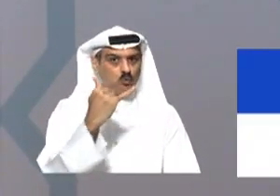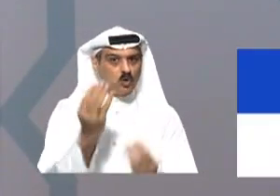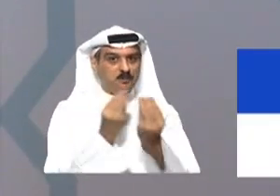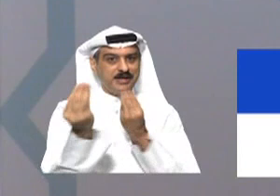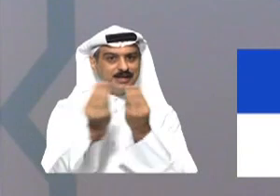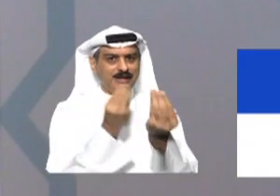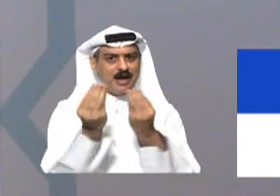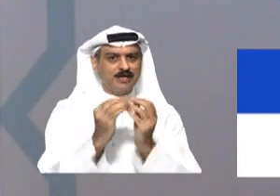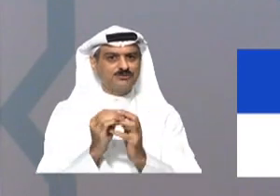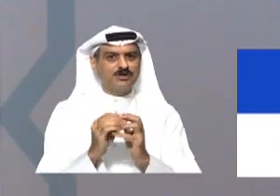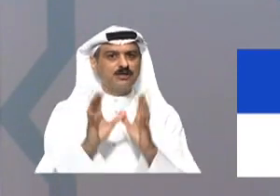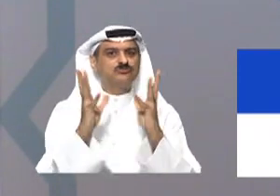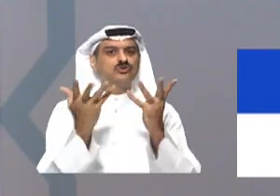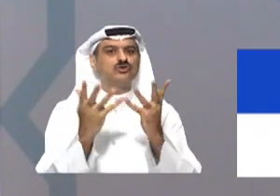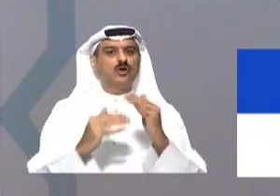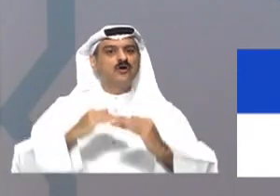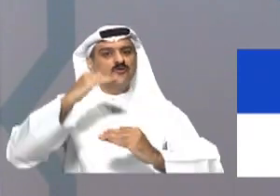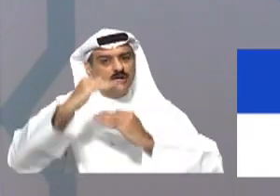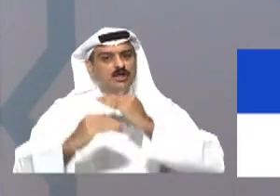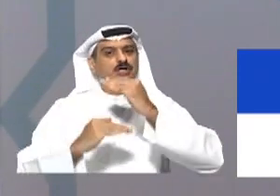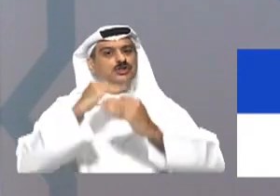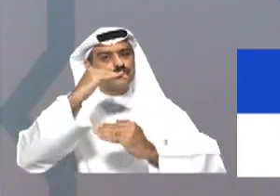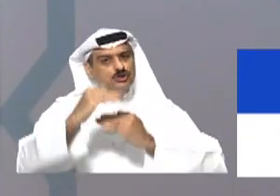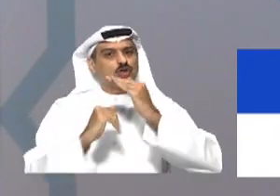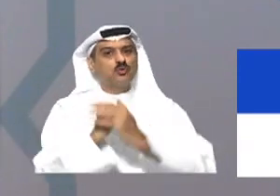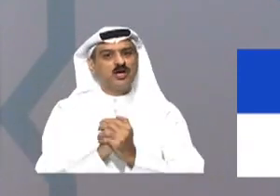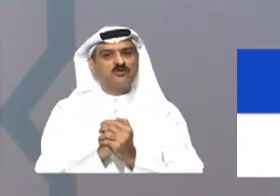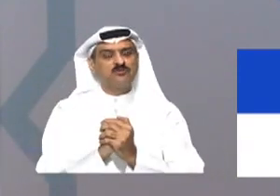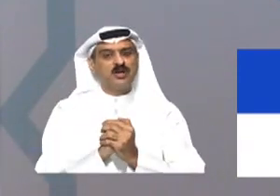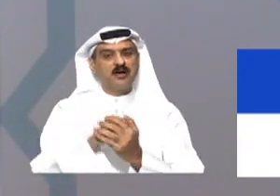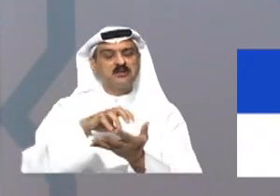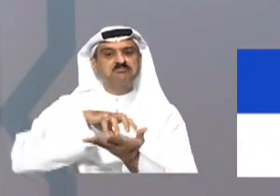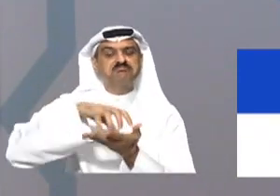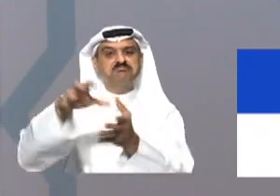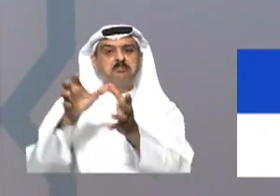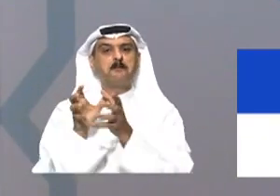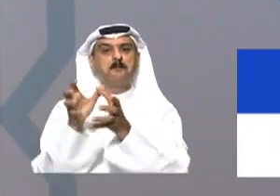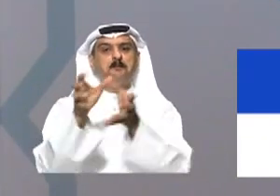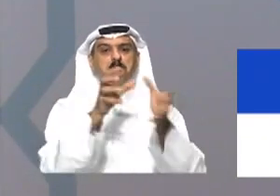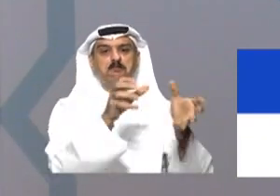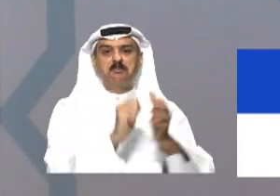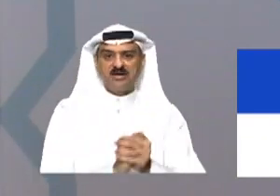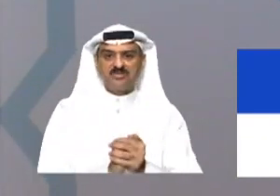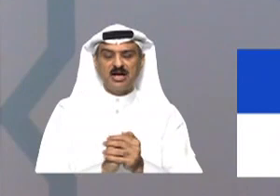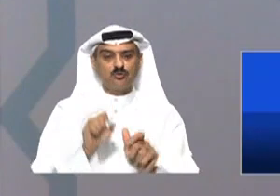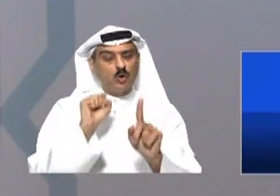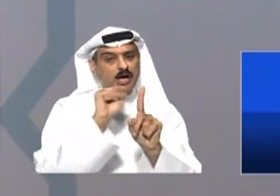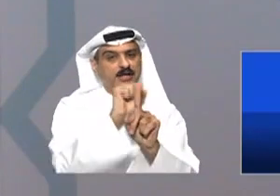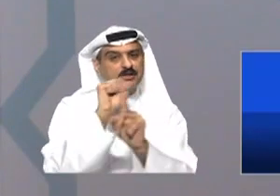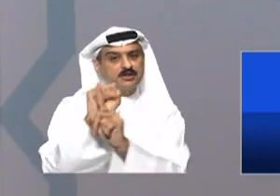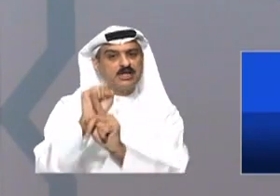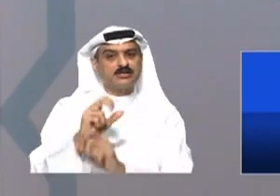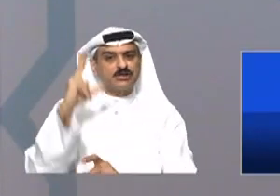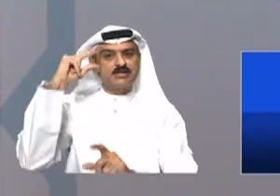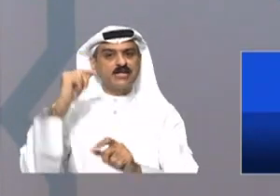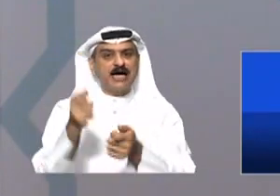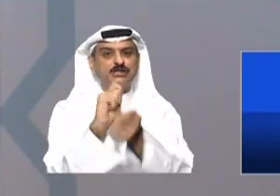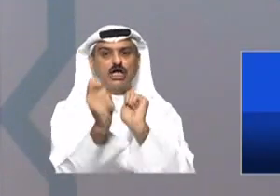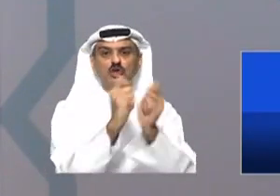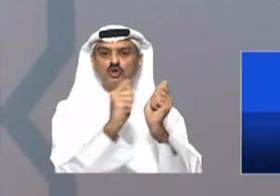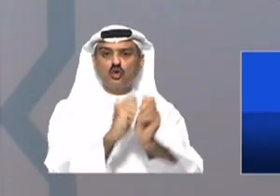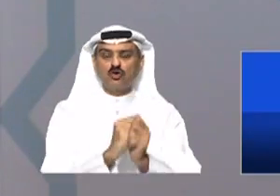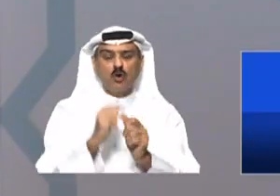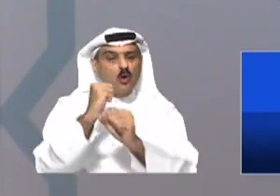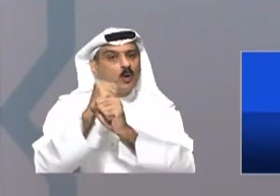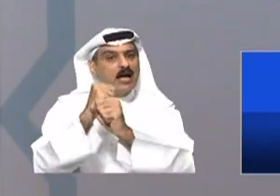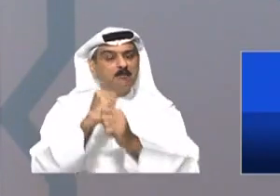هو تطوير هذه المؤسسات، البعثات، التخصصات، حاجات سوق العمل. كذلك تحدثنا